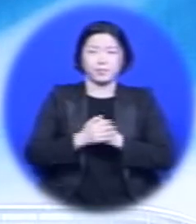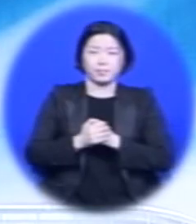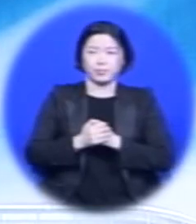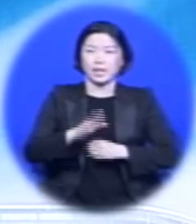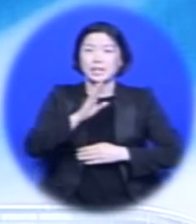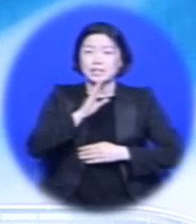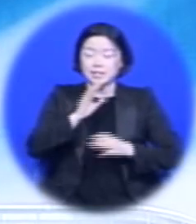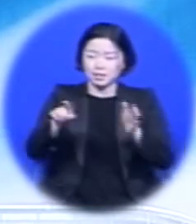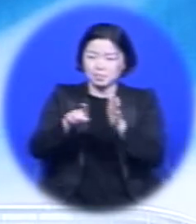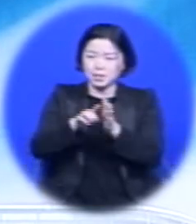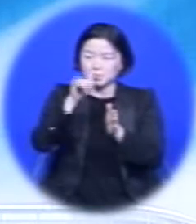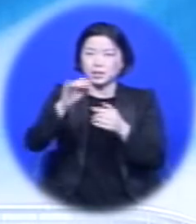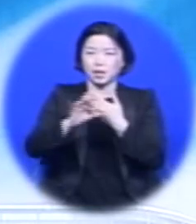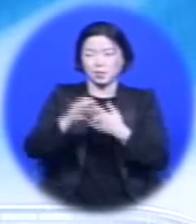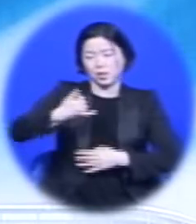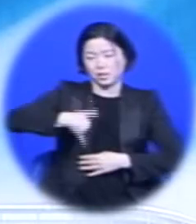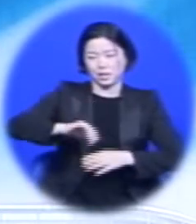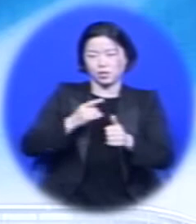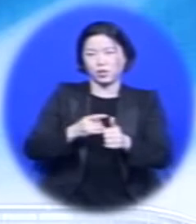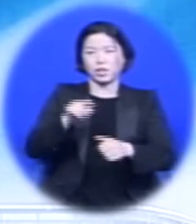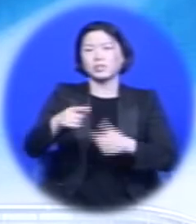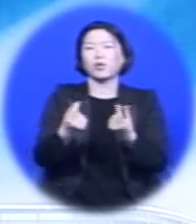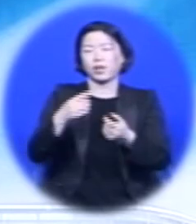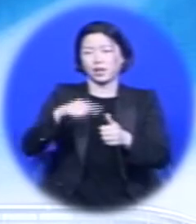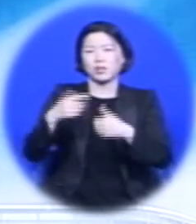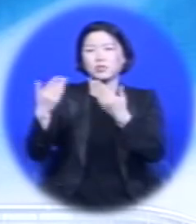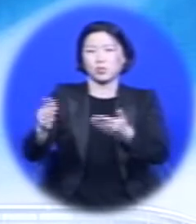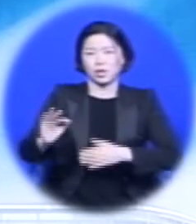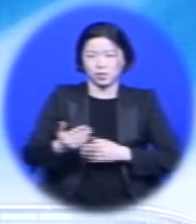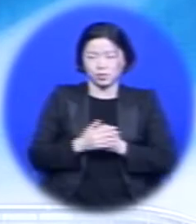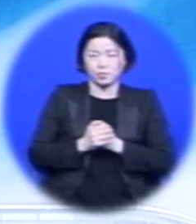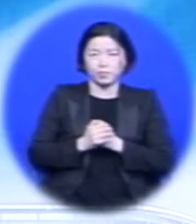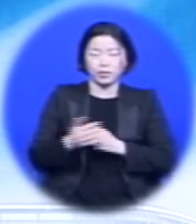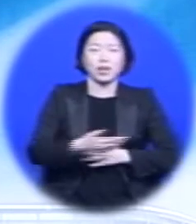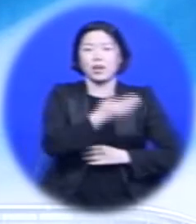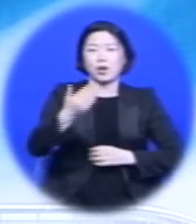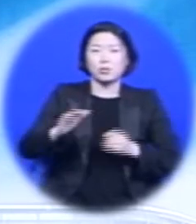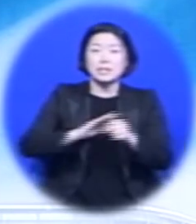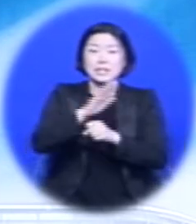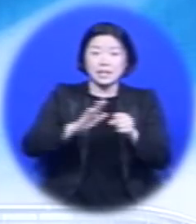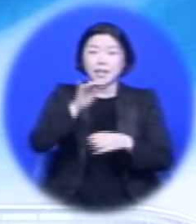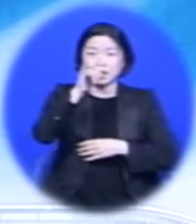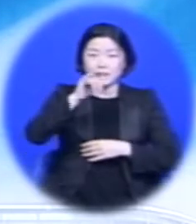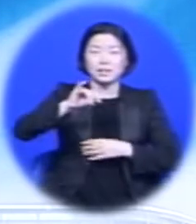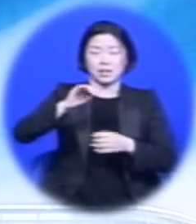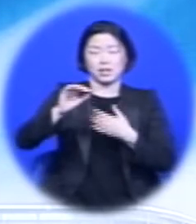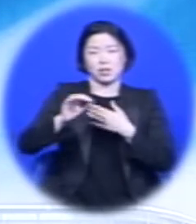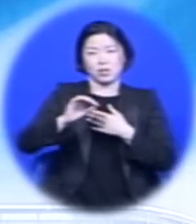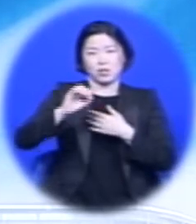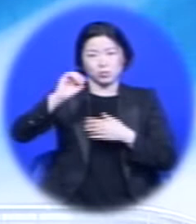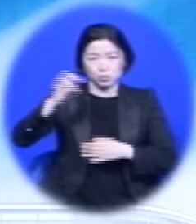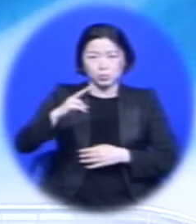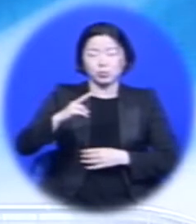진짜 믿음이 있다면 자녀들에게 그렇게 가르쳐야 됩니다. 여러분, 사랑이 있다고